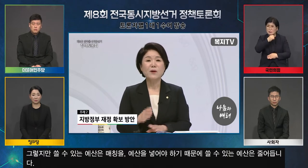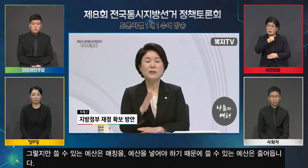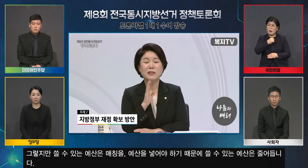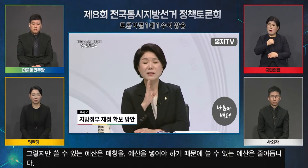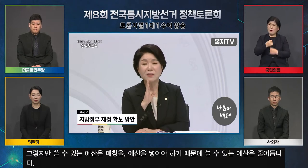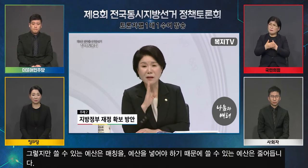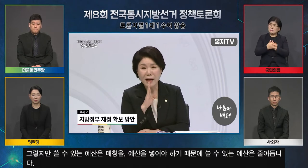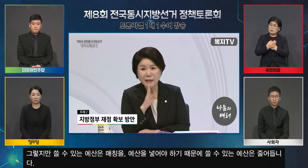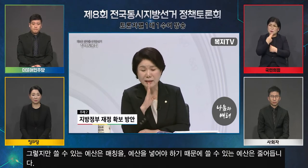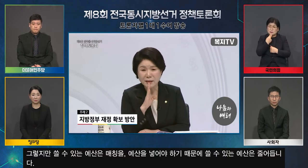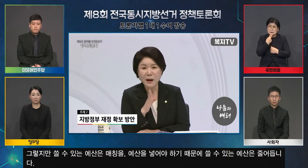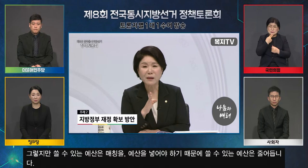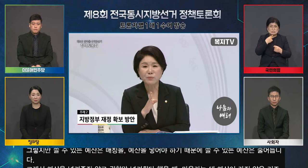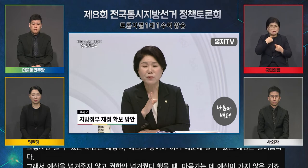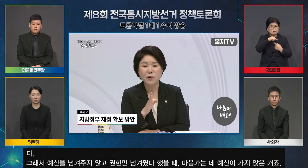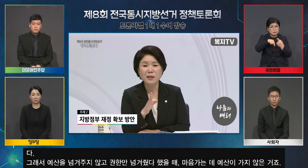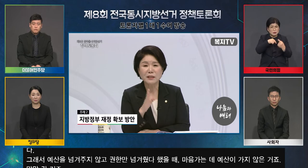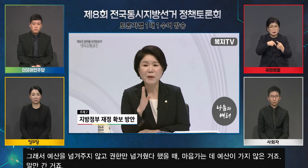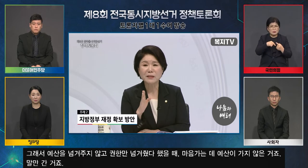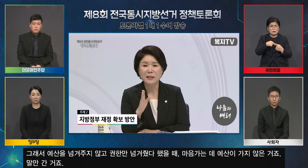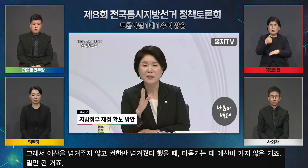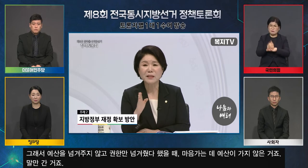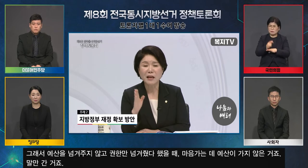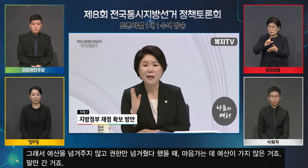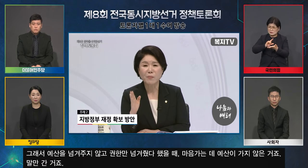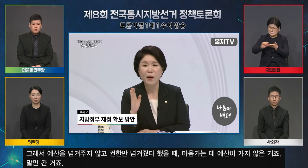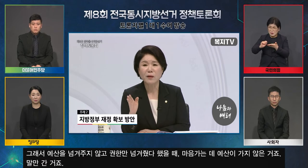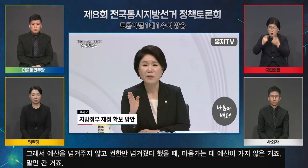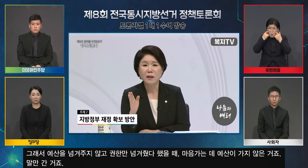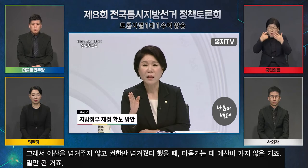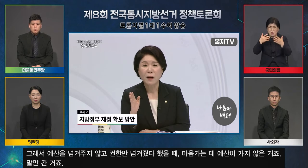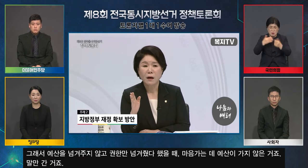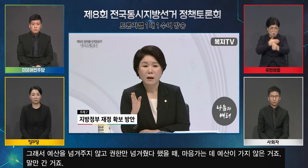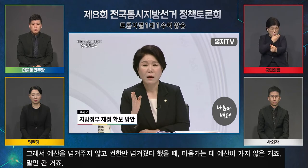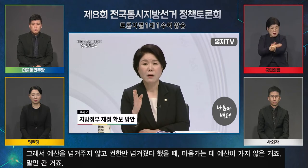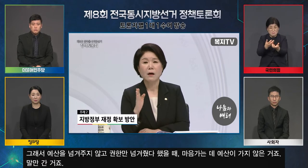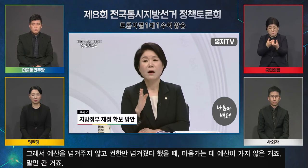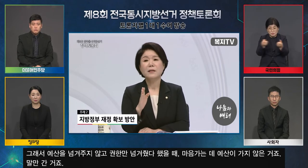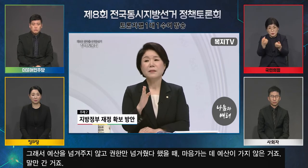그런 점에서 진정한 지방분권, 지방재정이 되려면